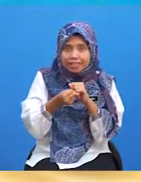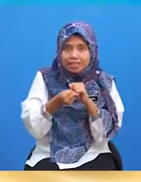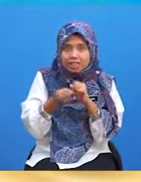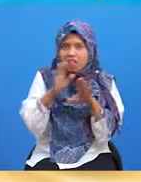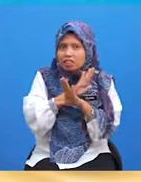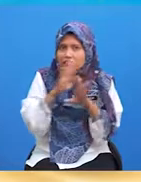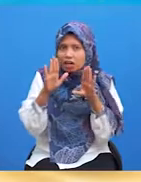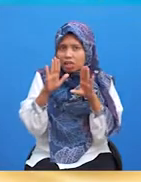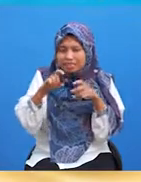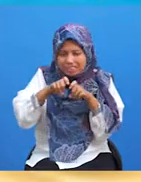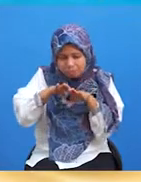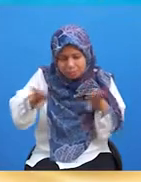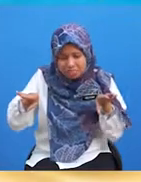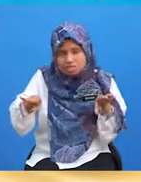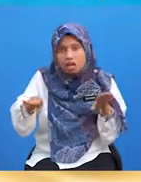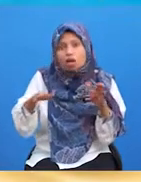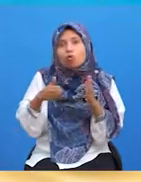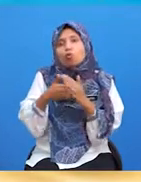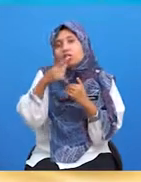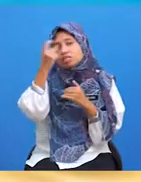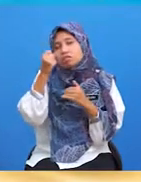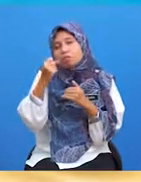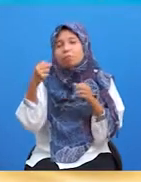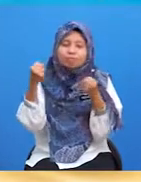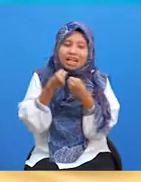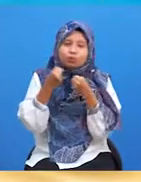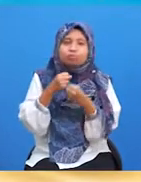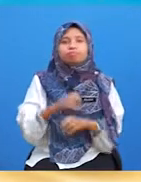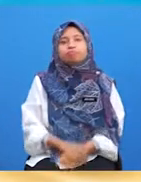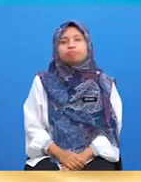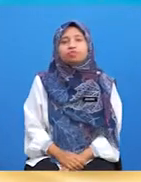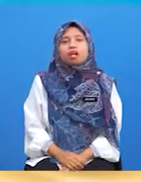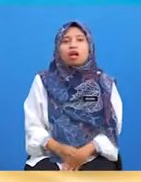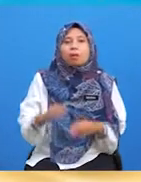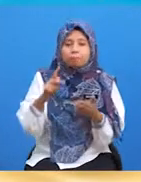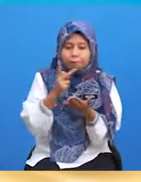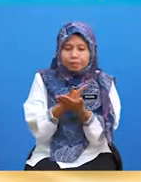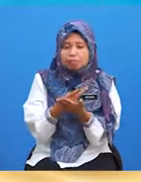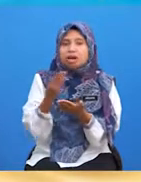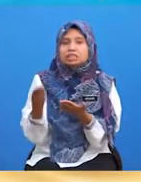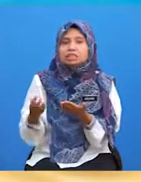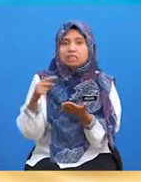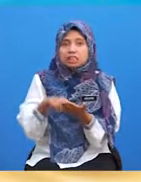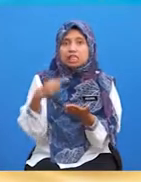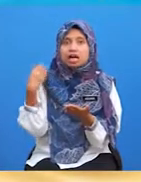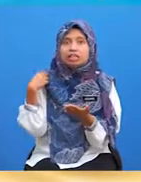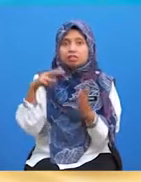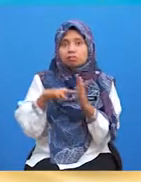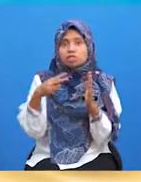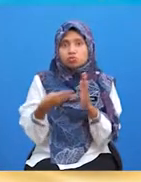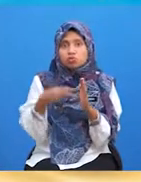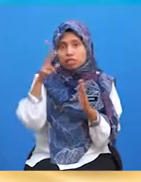akan terpisah oleh perselisihan faham. Peribahasa ini mempunyai maksud yang hampir